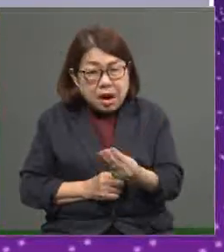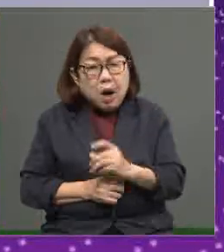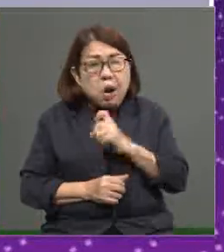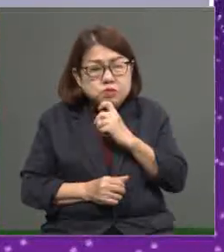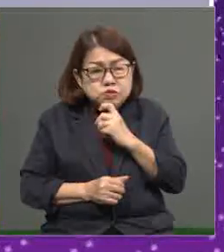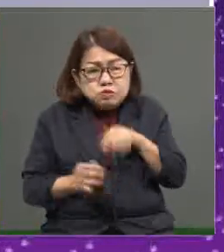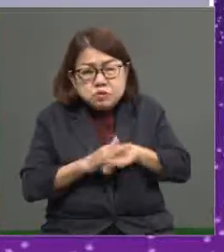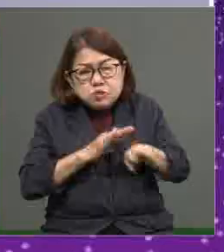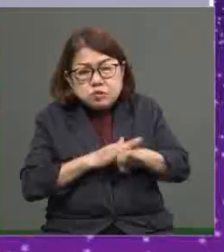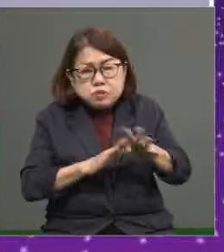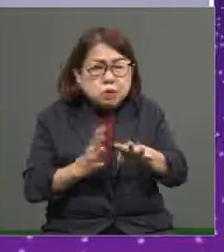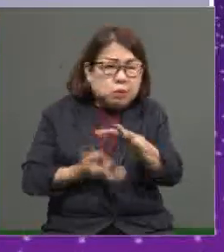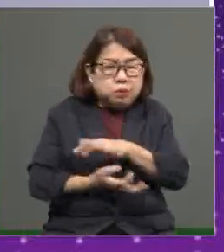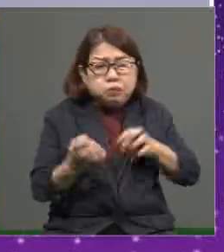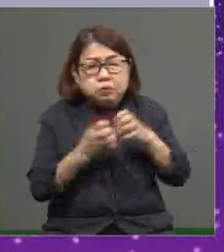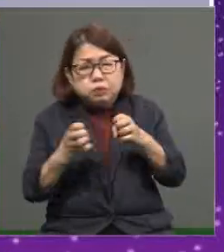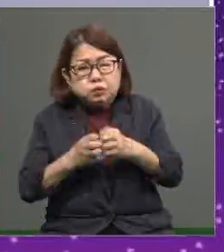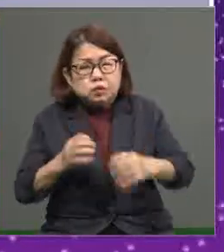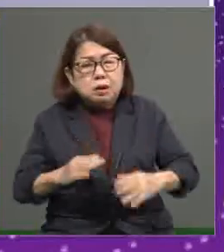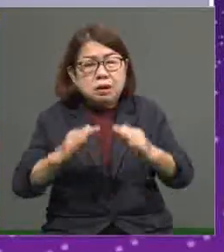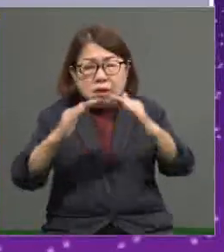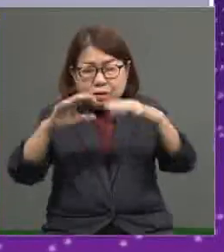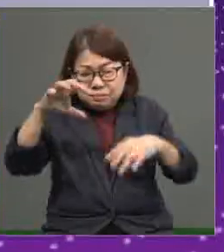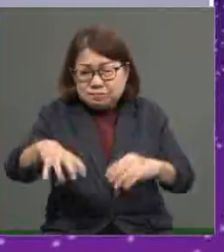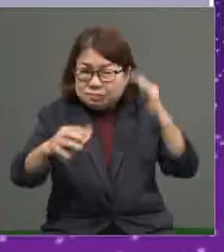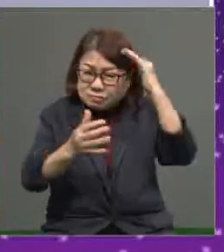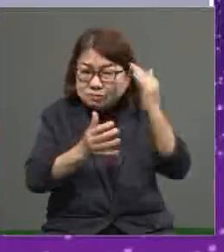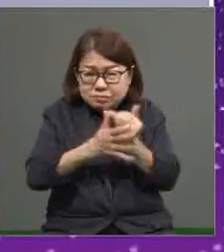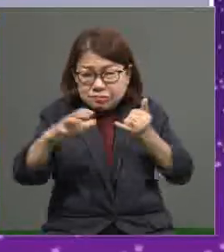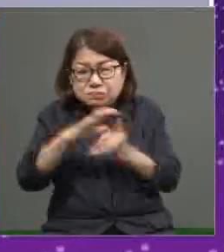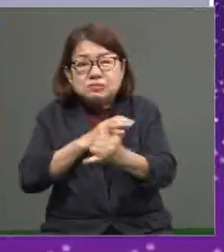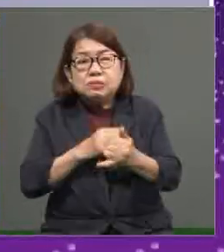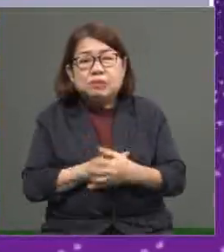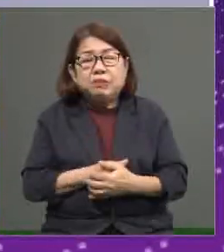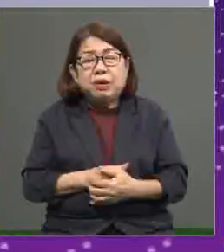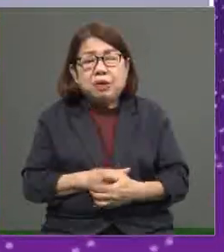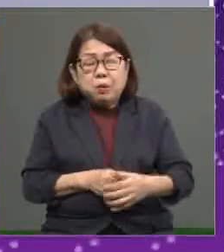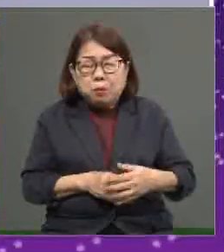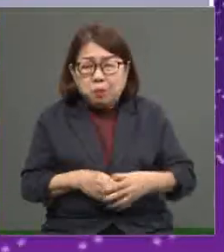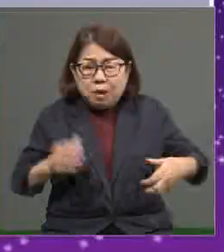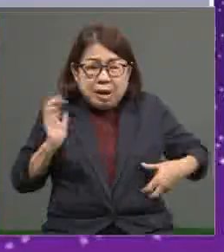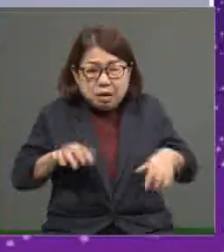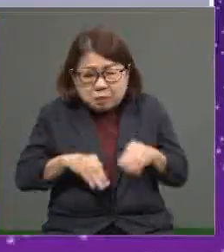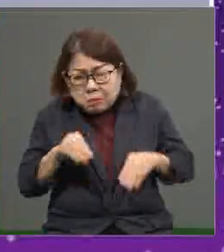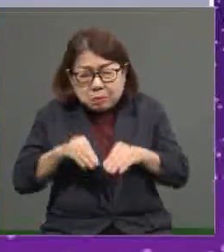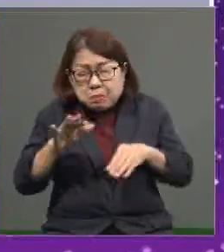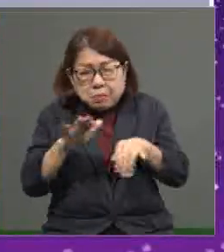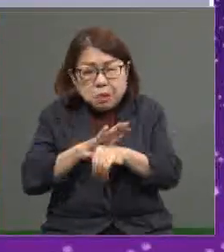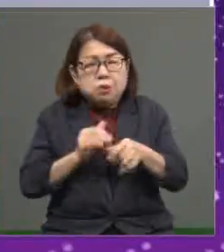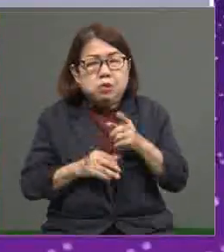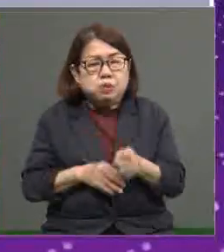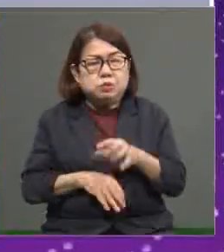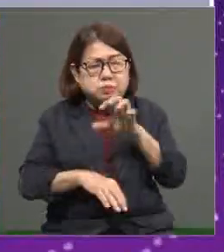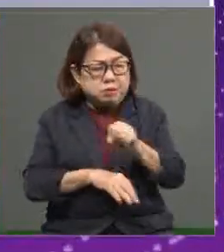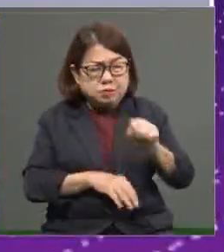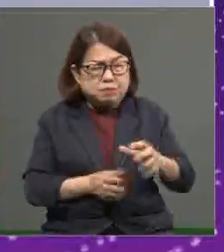แล้วโอ้โหมันวุ่นจริงๆนะฮะบุกสถานีตำรวจสถานีตำรวจยังโดนลิงบุกนะฮะก็ต้องพยายามจับให้ได้มากที่สุดให้เร็วที่